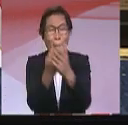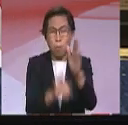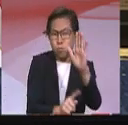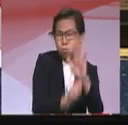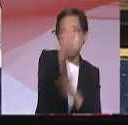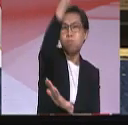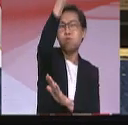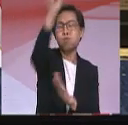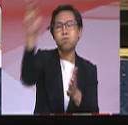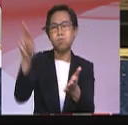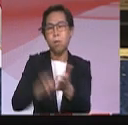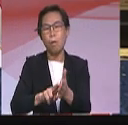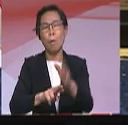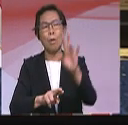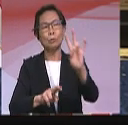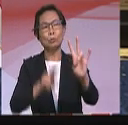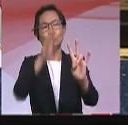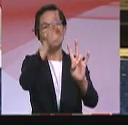telah dilaporkan pada